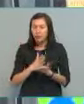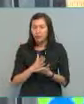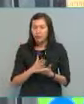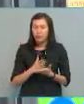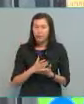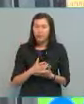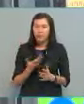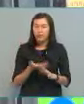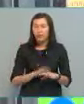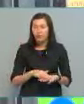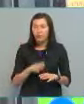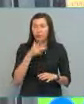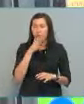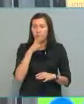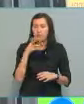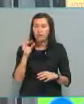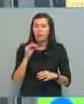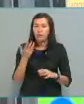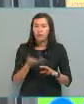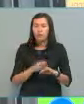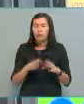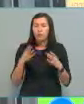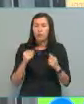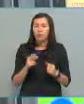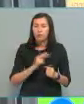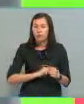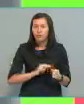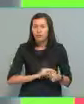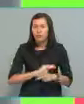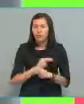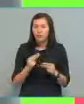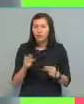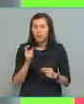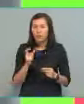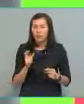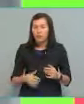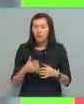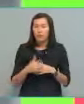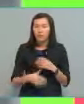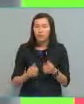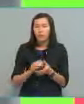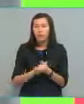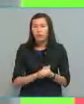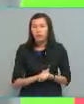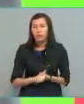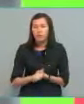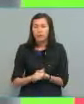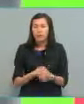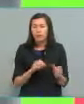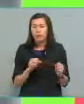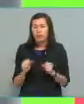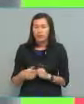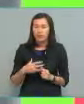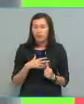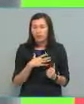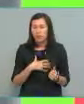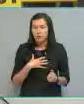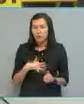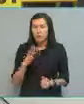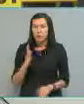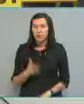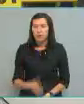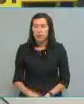көрсету қиынның қиыны. Әрі сын сағатында жұмыс беруші мен жұмысшылардың арасындағы ауызбіршілікті сақтап қалуда маңызды.